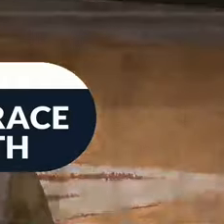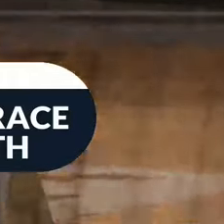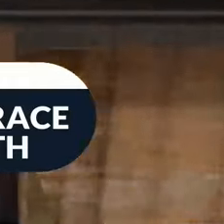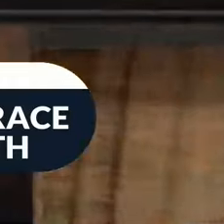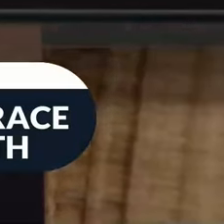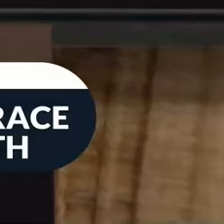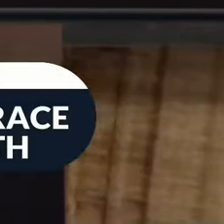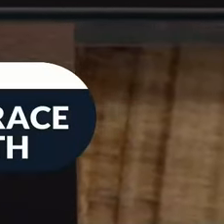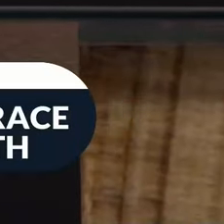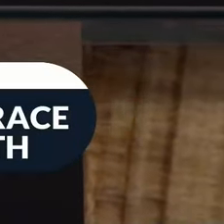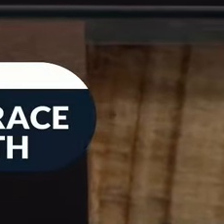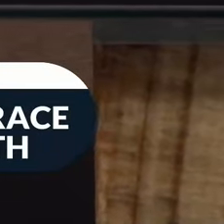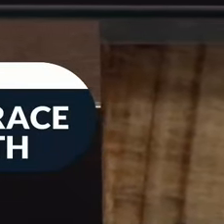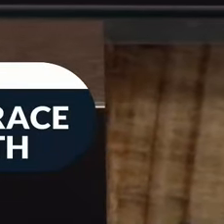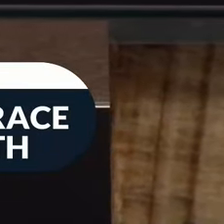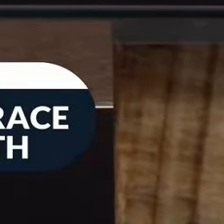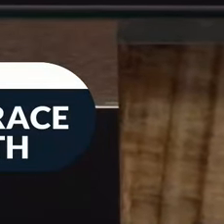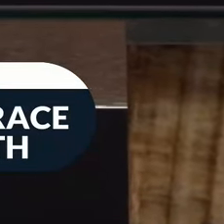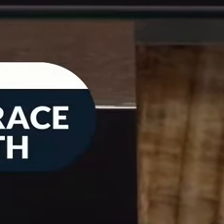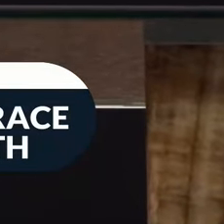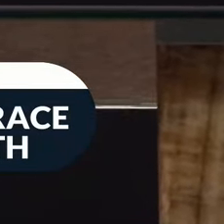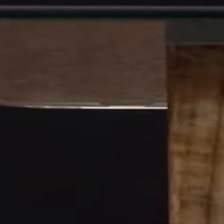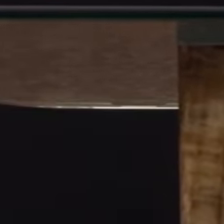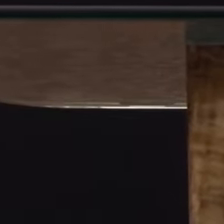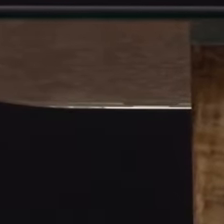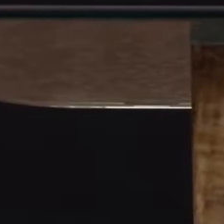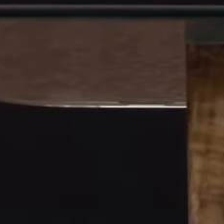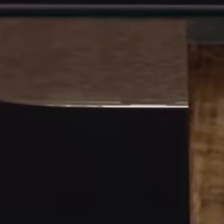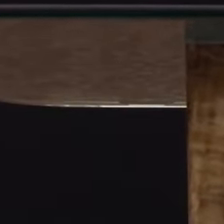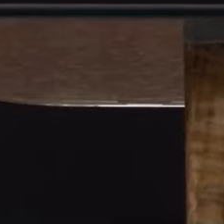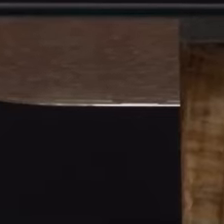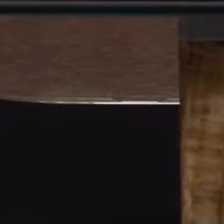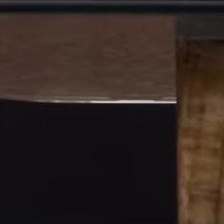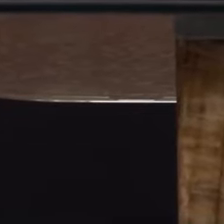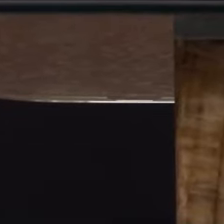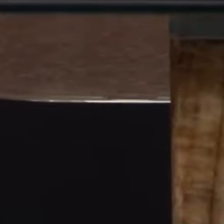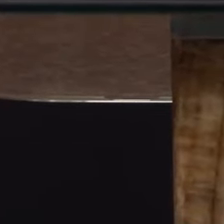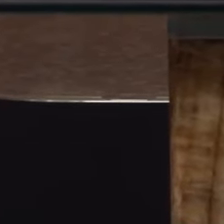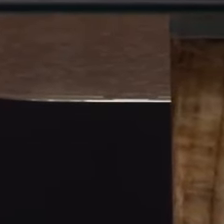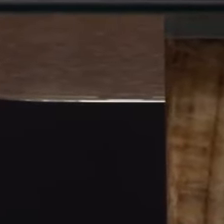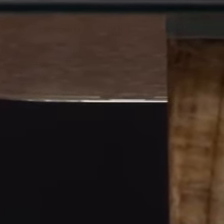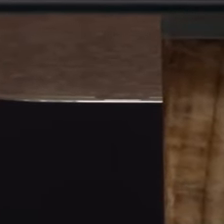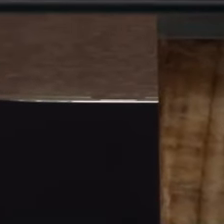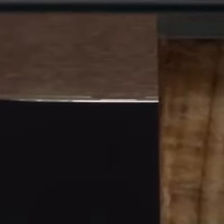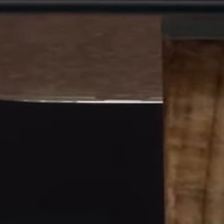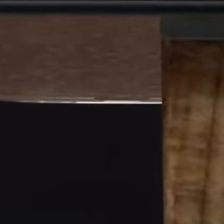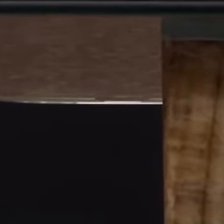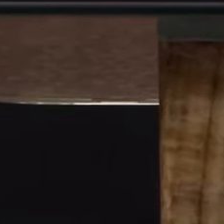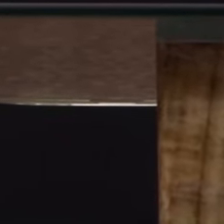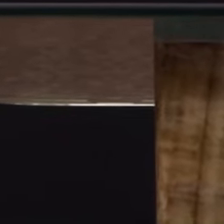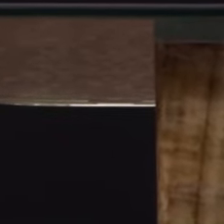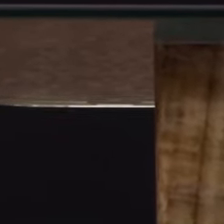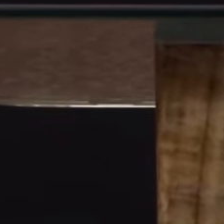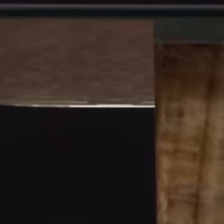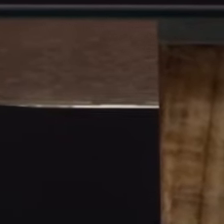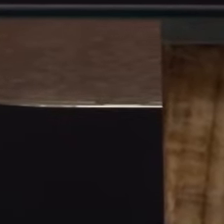la parole de Dieu, ces deux choses, la grâce et la foi. Comment sommes-nous sauvés? C'est par la grâce, au moyen